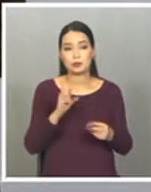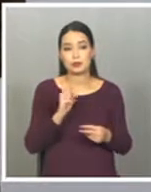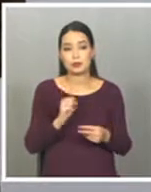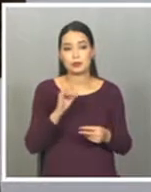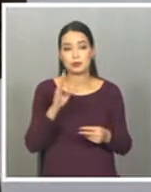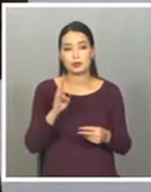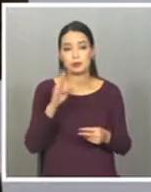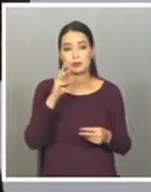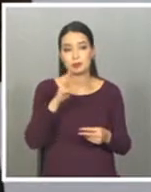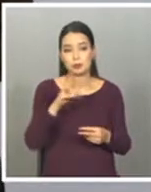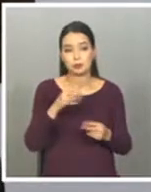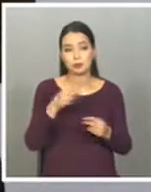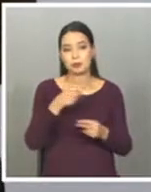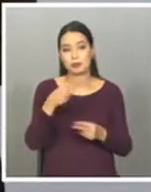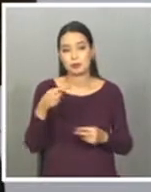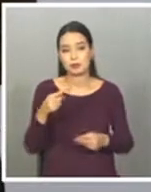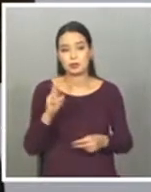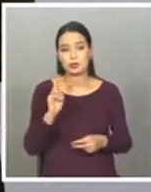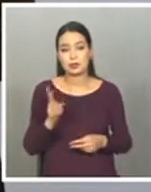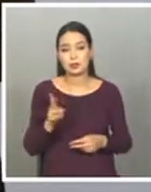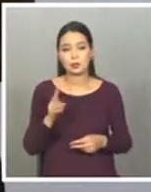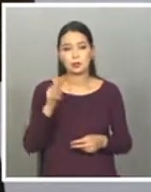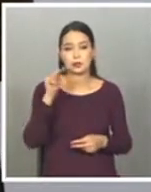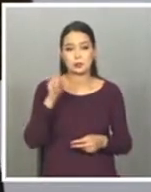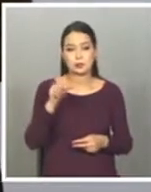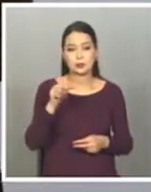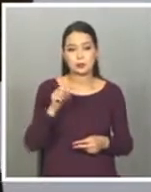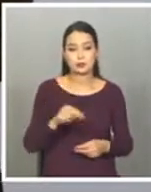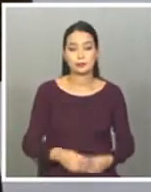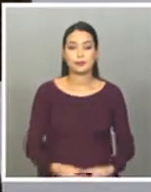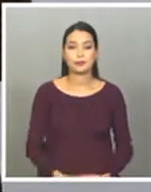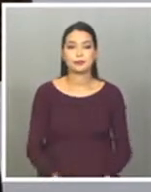n-нан m азайтылған q-дан p дәрежесіне.